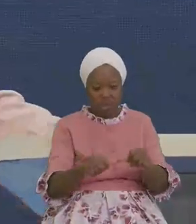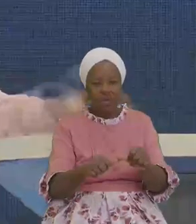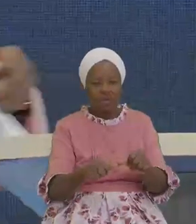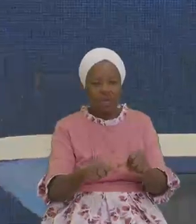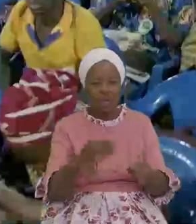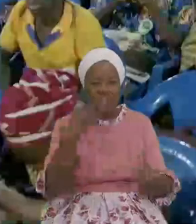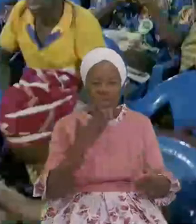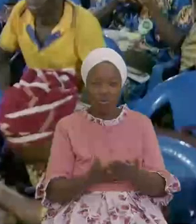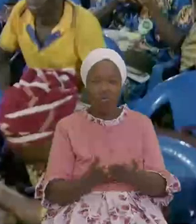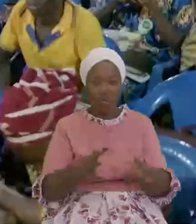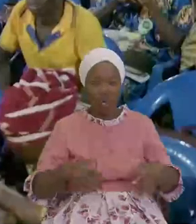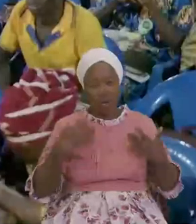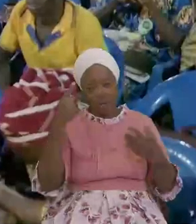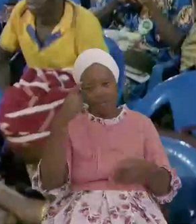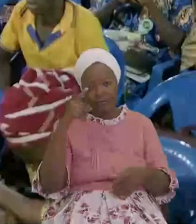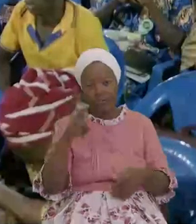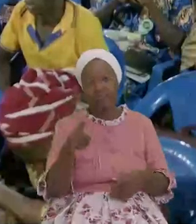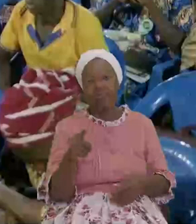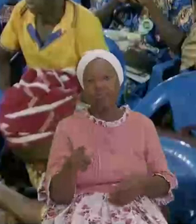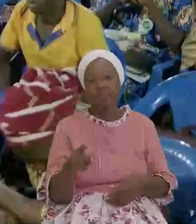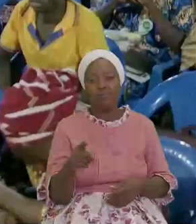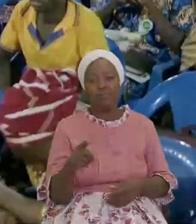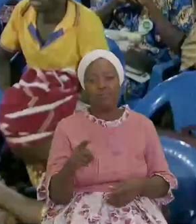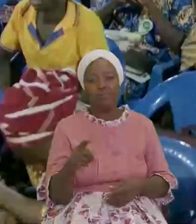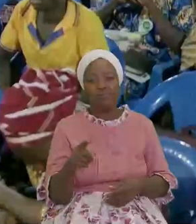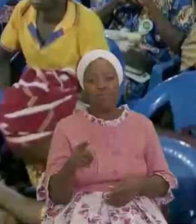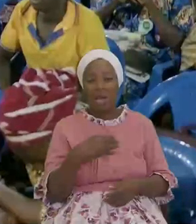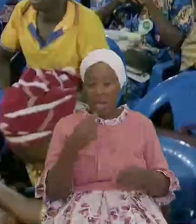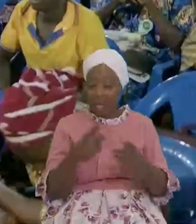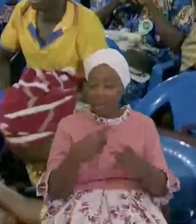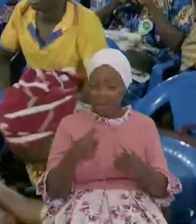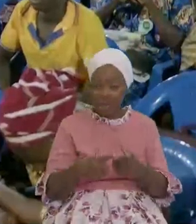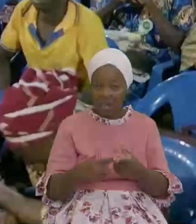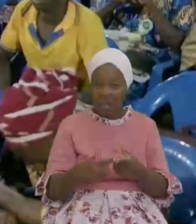pourvoyant une vie abondante pour toi.